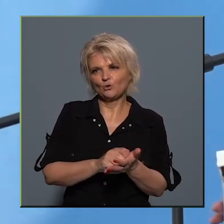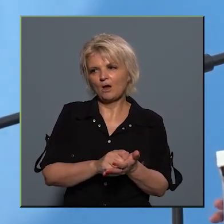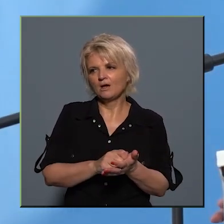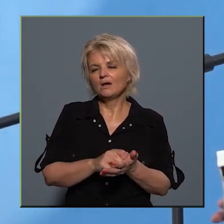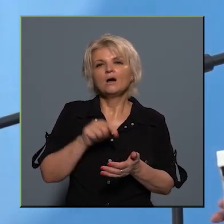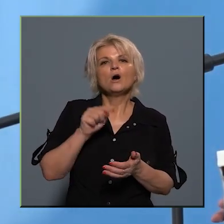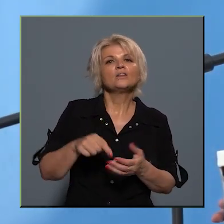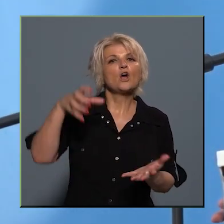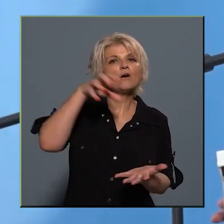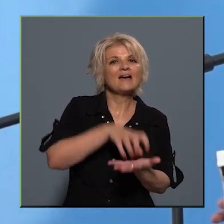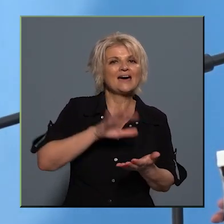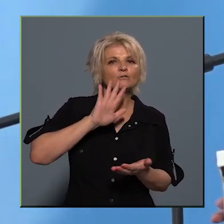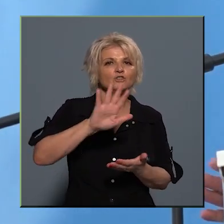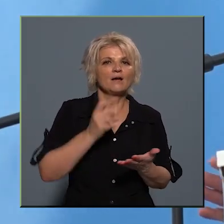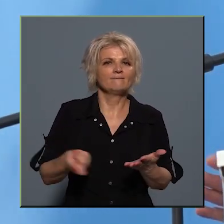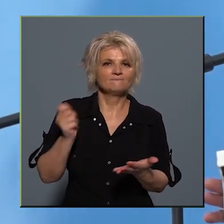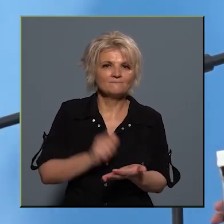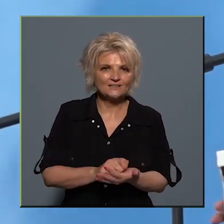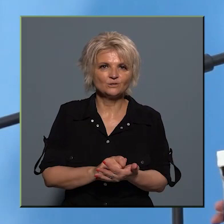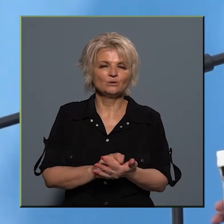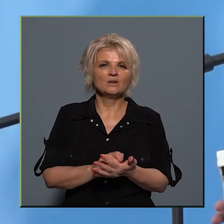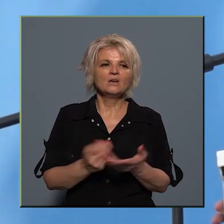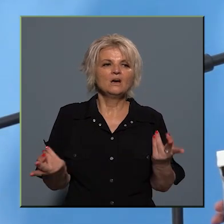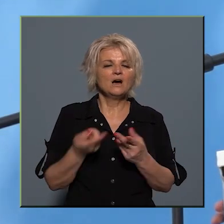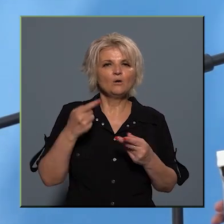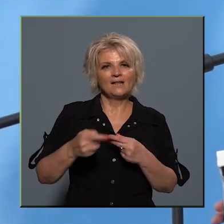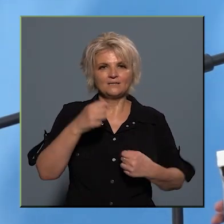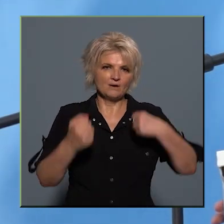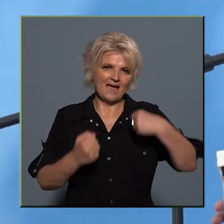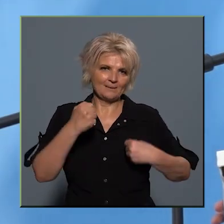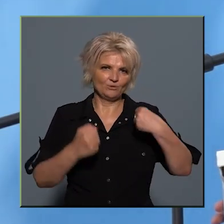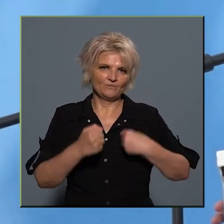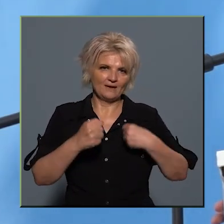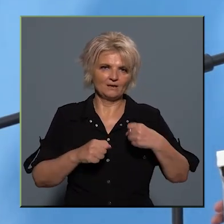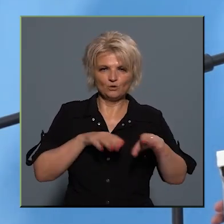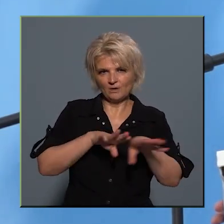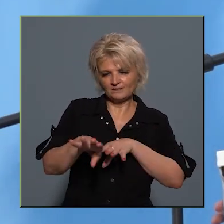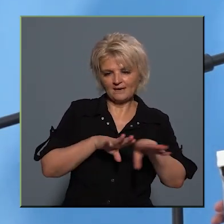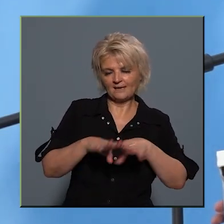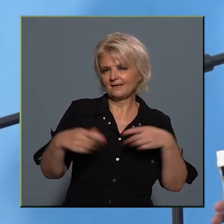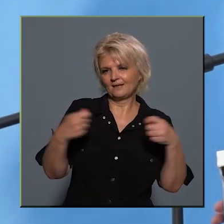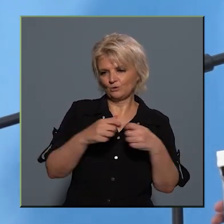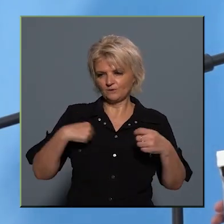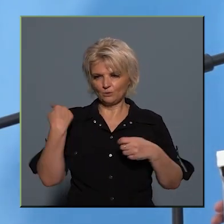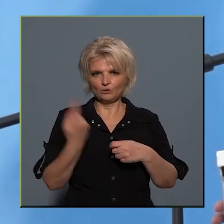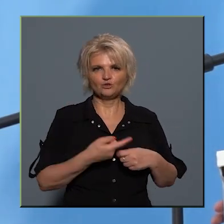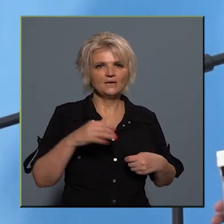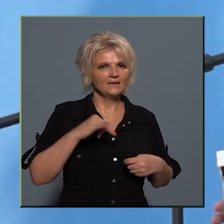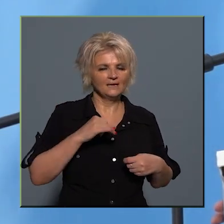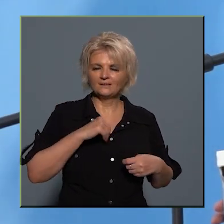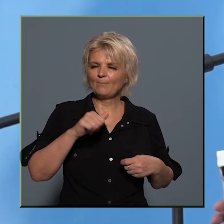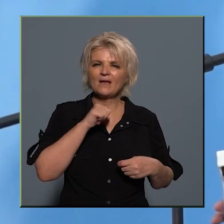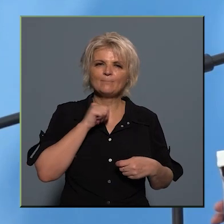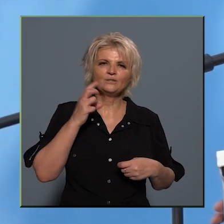annak a városnak veszük, ahol ezek a járművek üzemelnek, úgyhogy ez egy közös érdek, nem pedig a Gebrüderweis